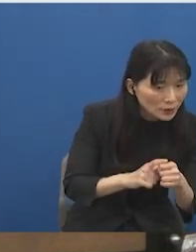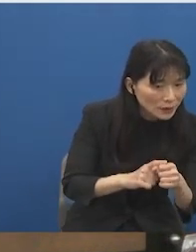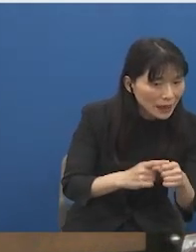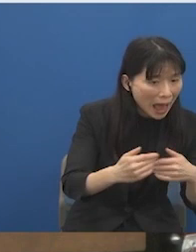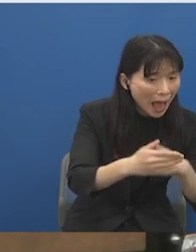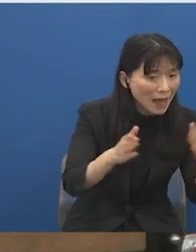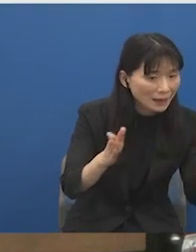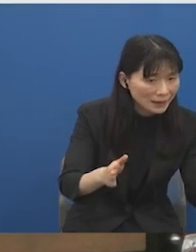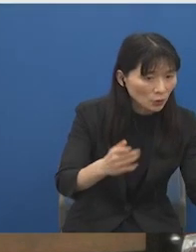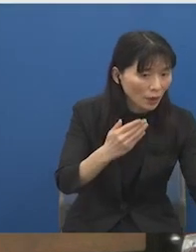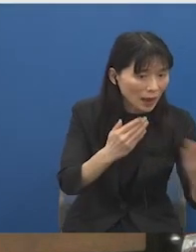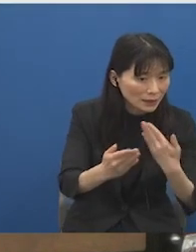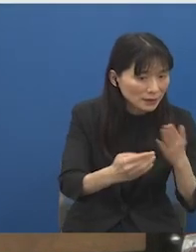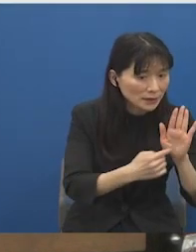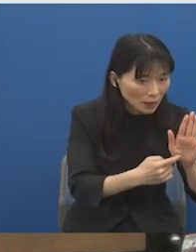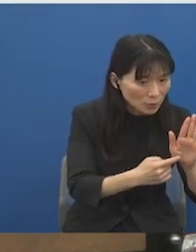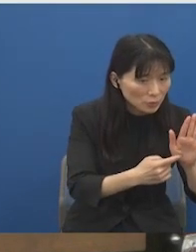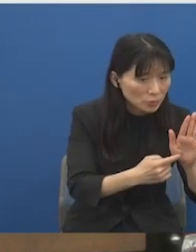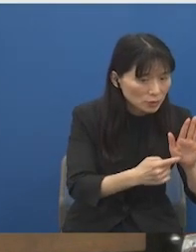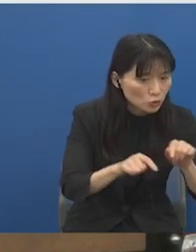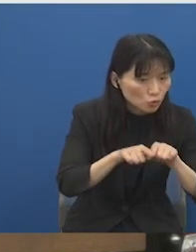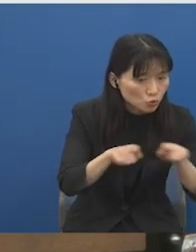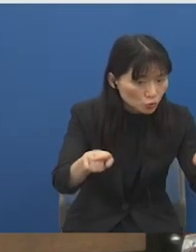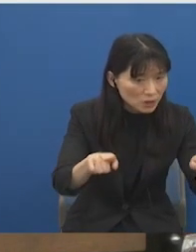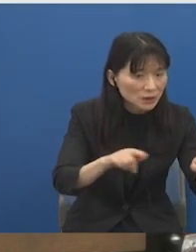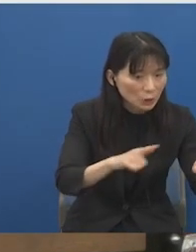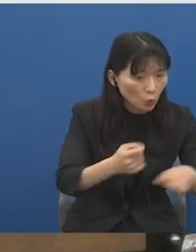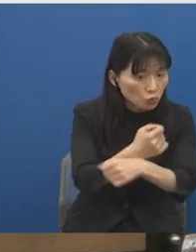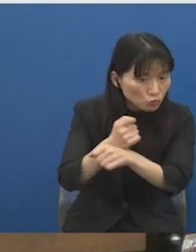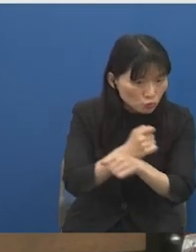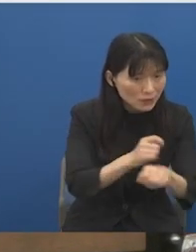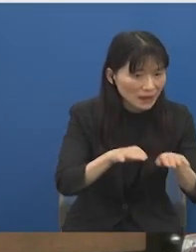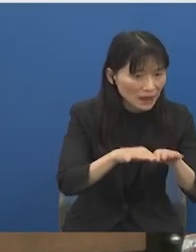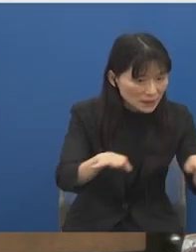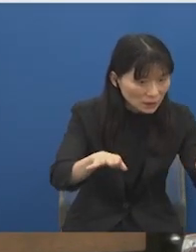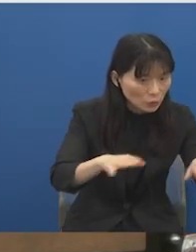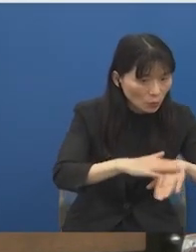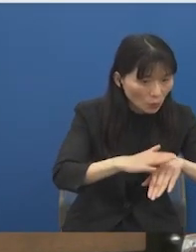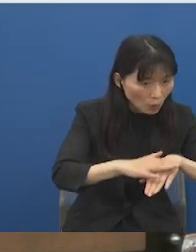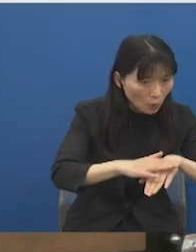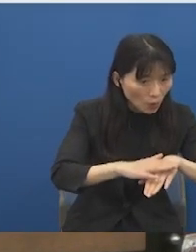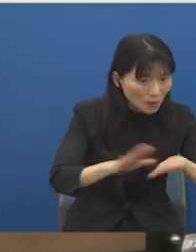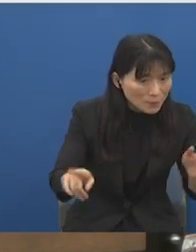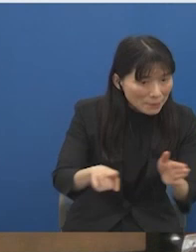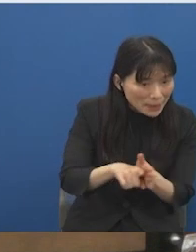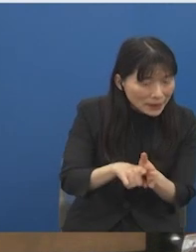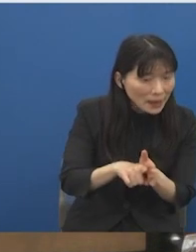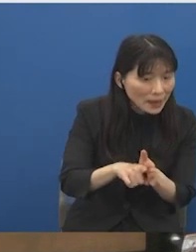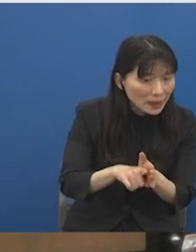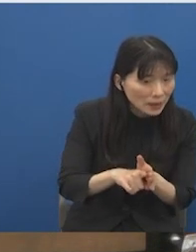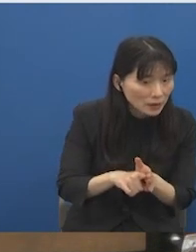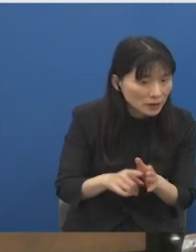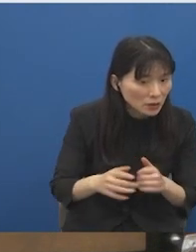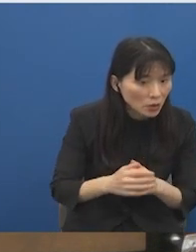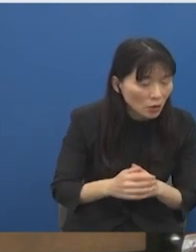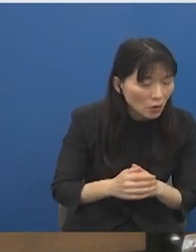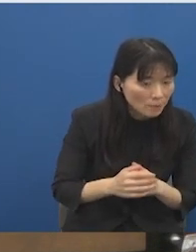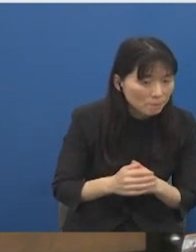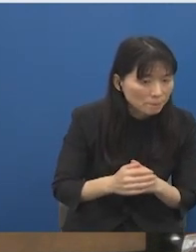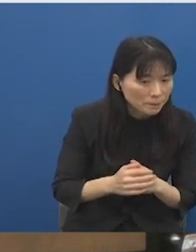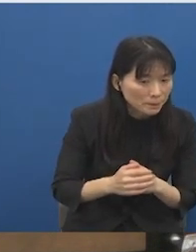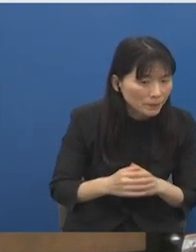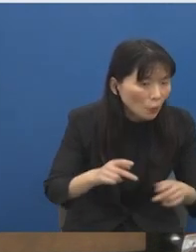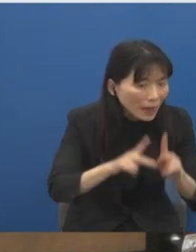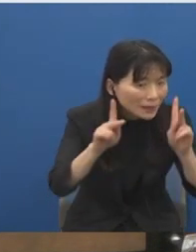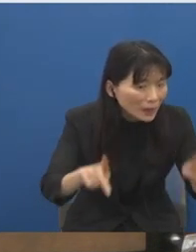囲を明確化するほか、通知等を工夫して周知する必要性、これまでの他の給付金事業で生じた課題